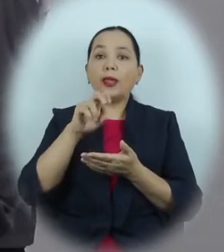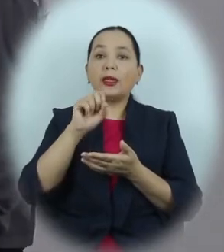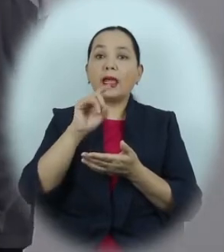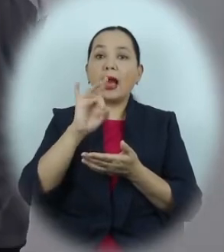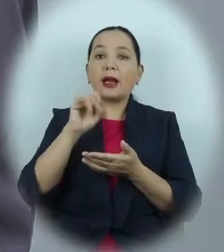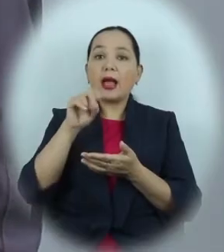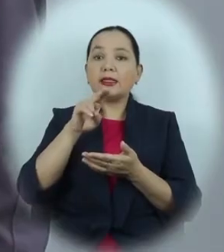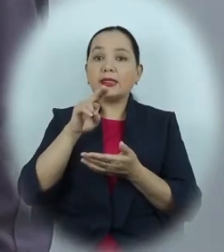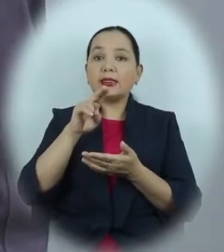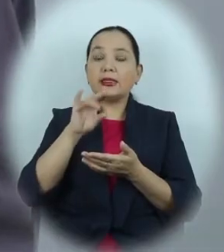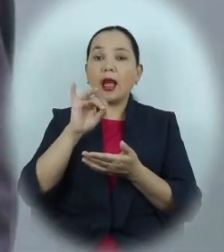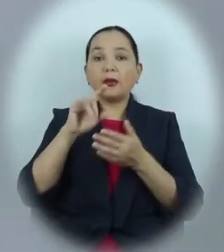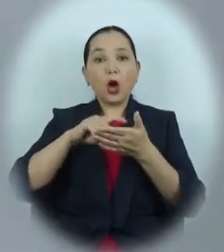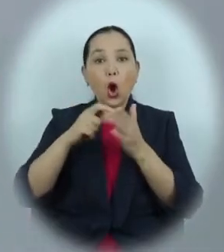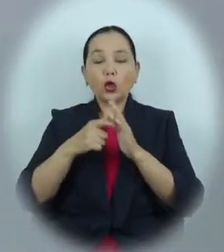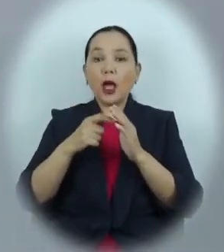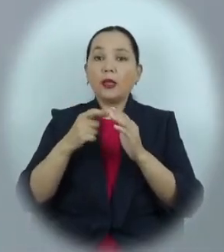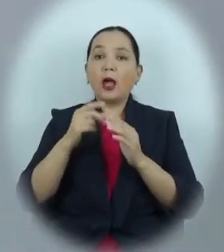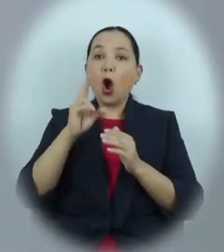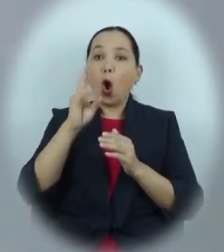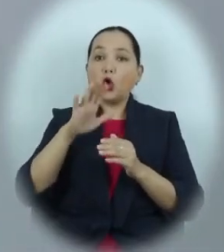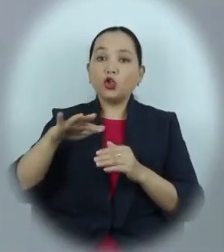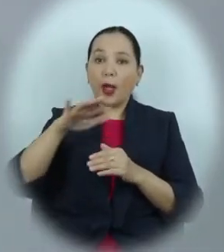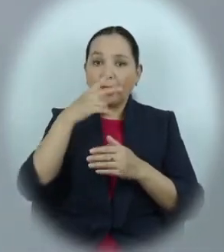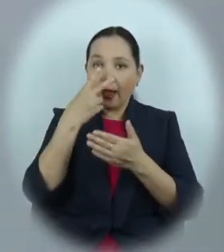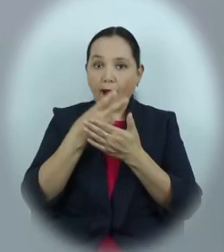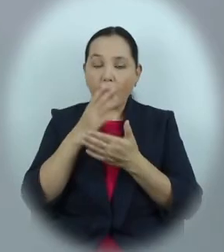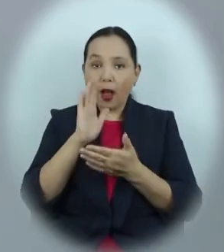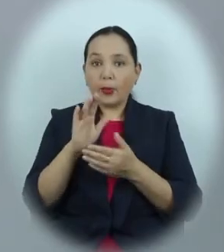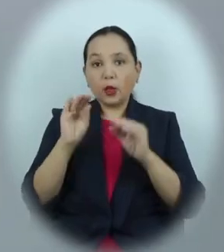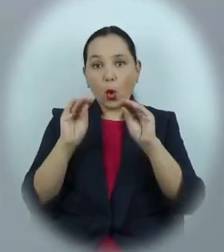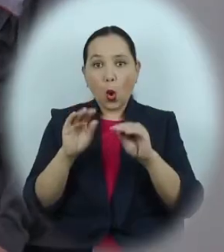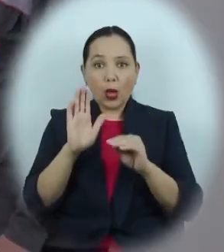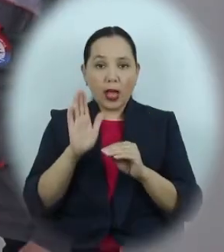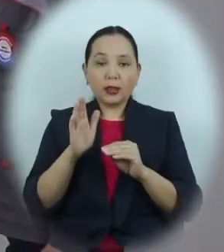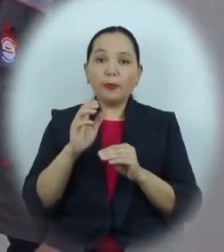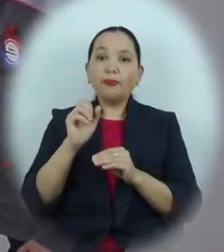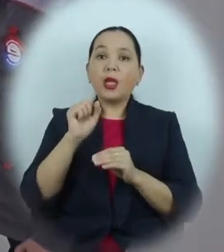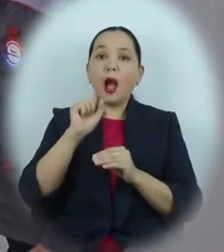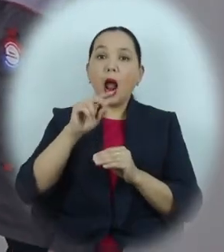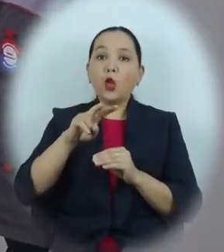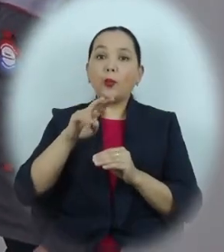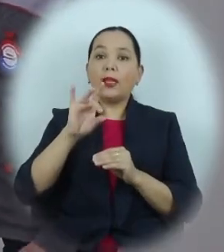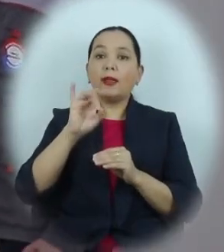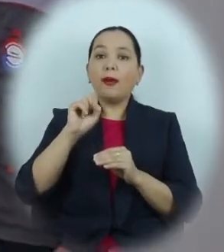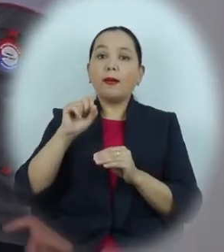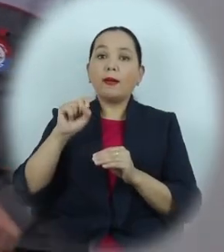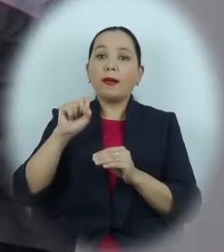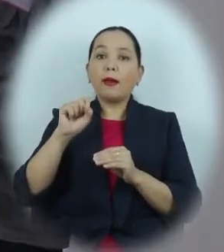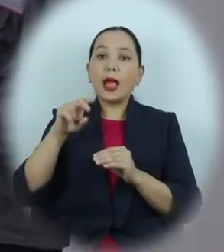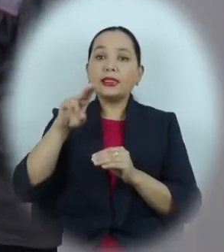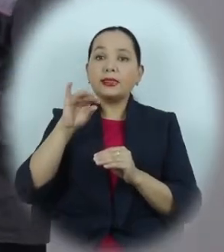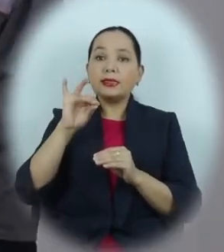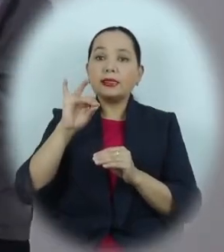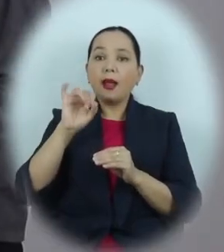bunu xonani o'lchamiga qarab alüminyum radyatörümüz qo'yiladi. Alüminyum radyatörümüzde, agar misol